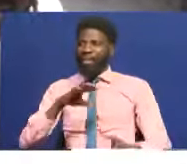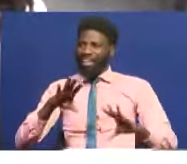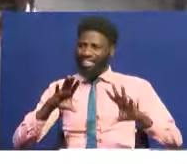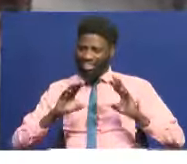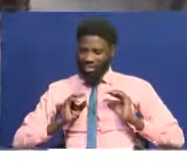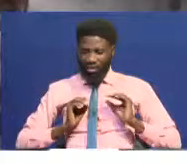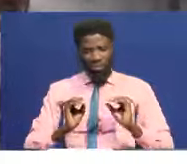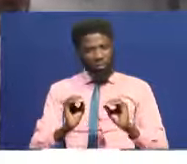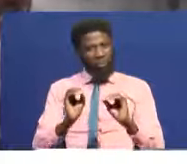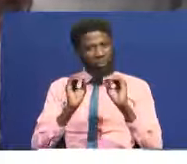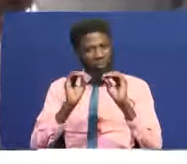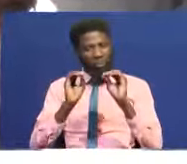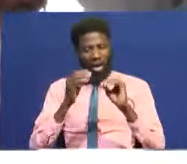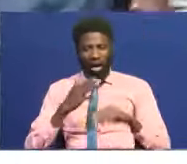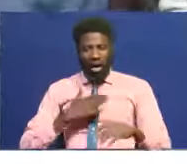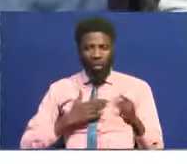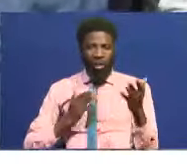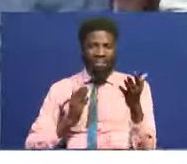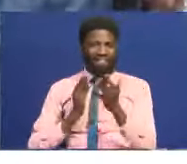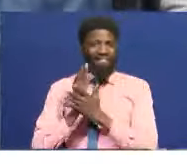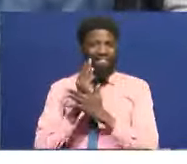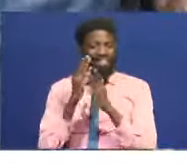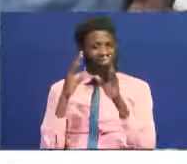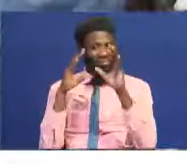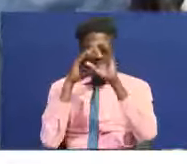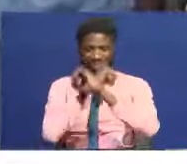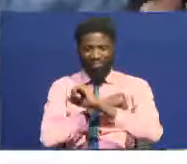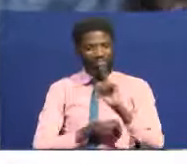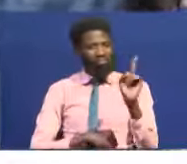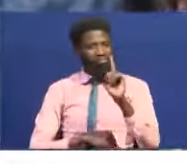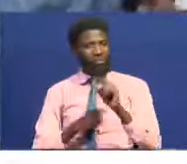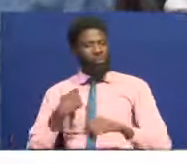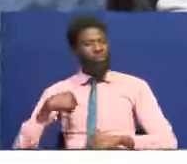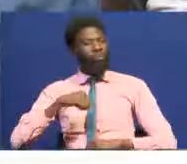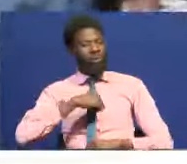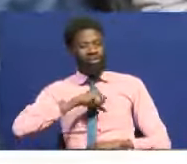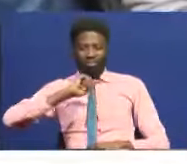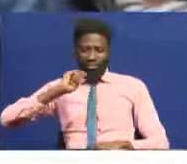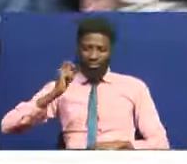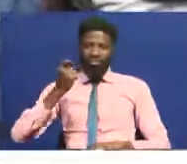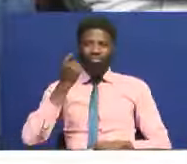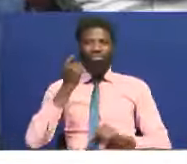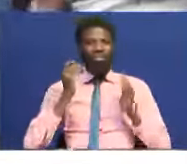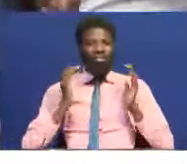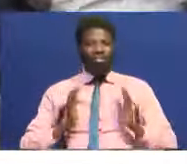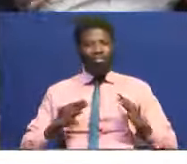yetu. Sisi ni wa Kenya. Solidarity for